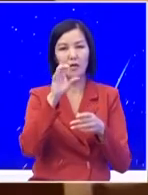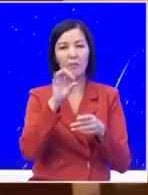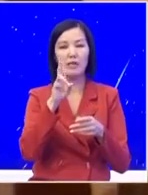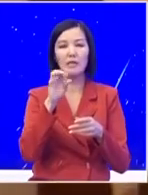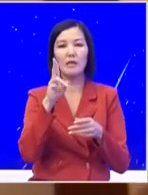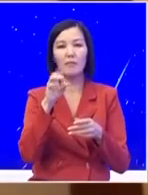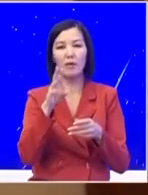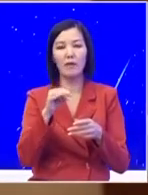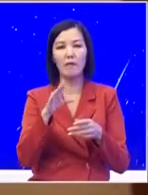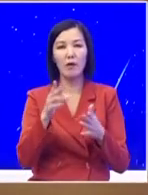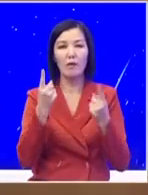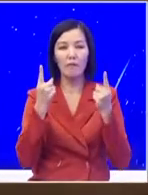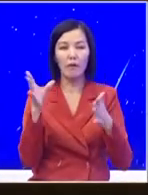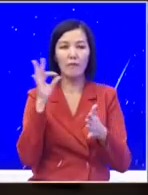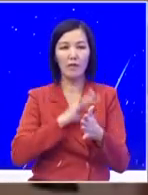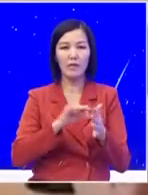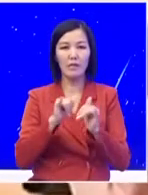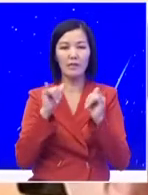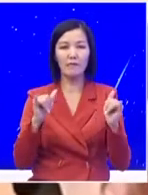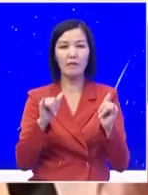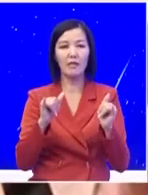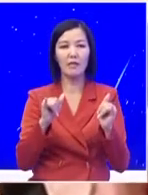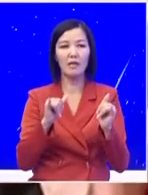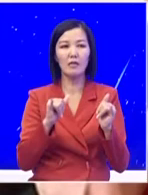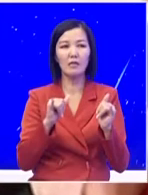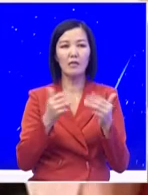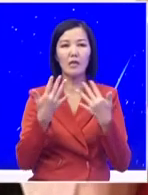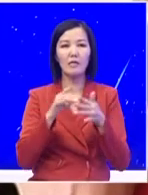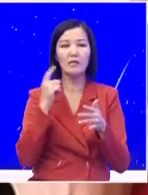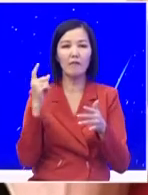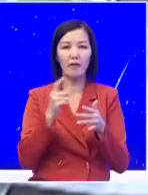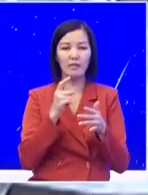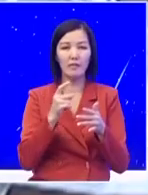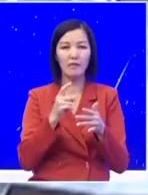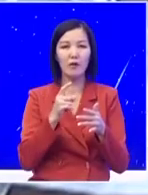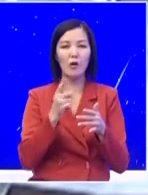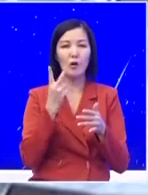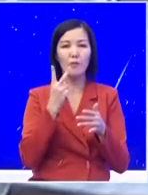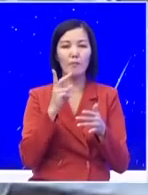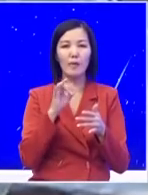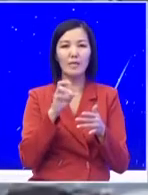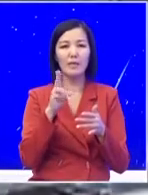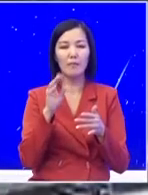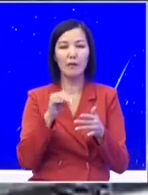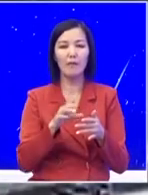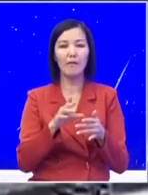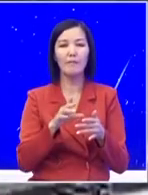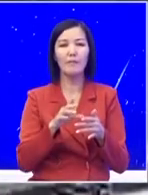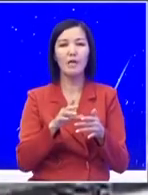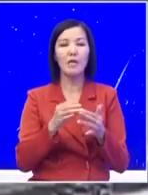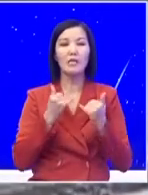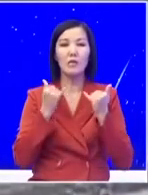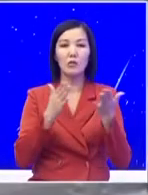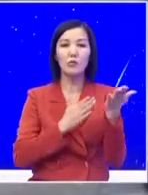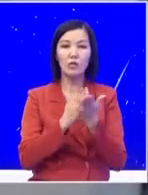Бескемпиров, который внес неоценимый вклад в развитие коммунальной сферы и сельского хозяйства области. Акмурза Рустембеков, заслуженный деятель